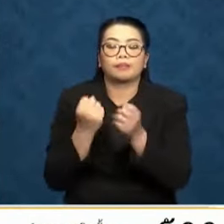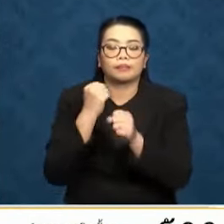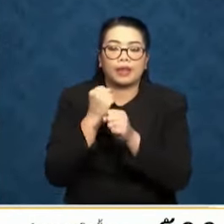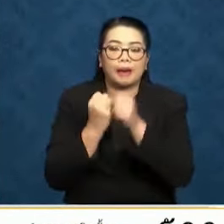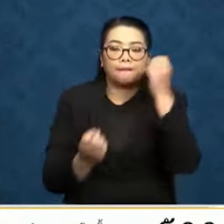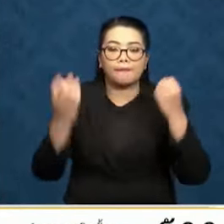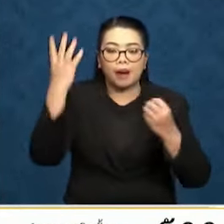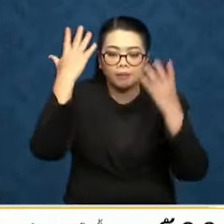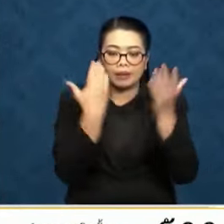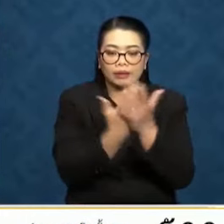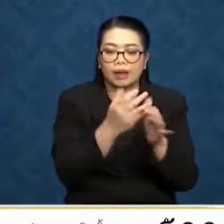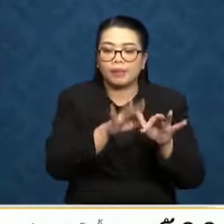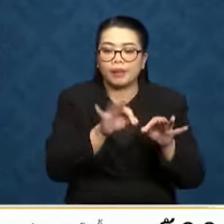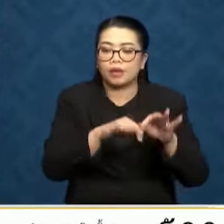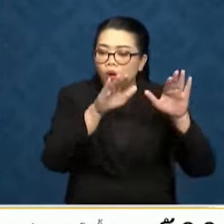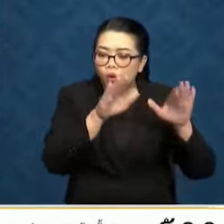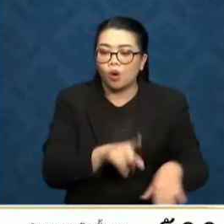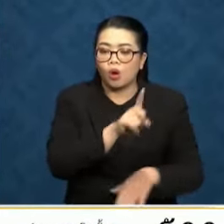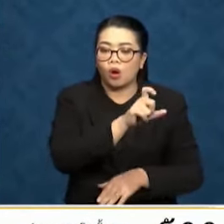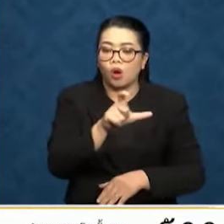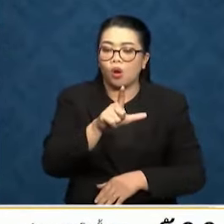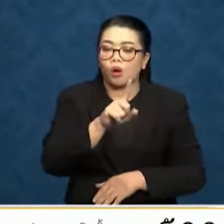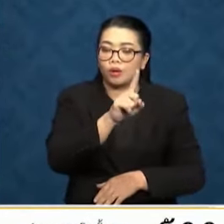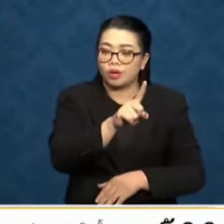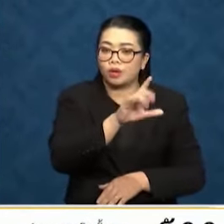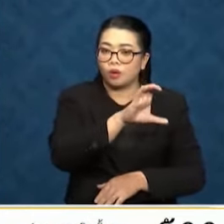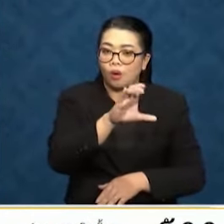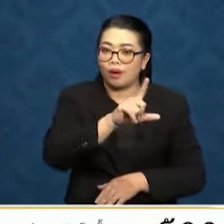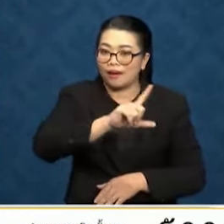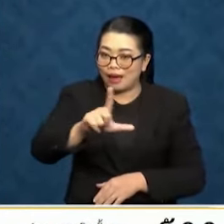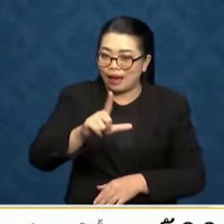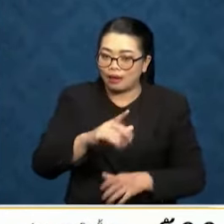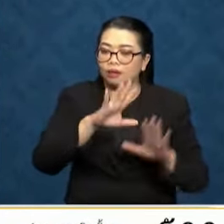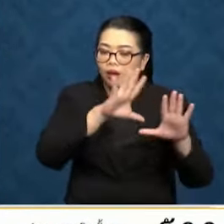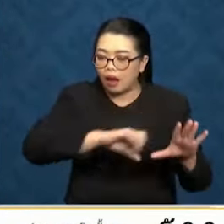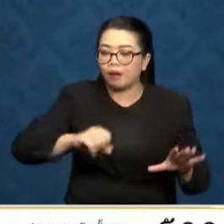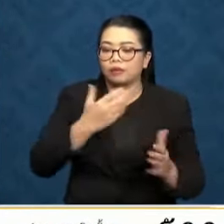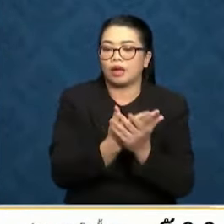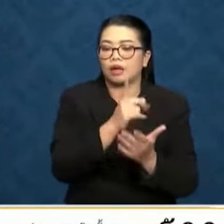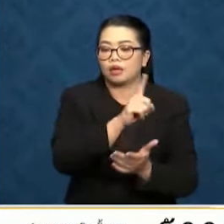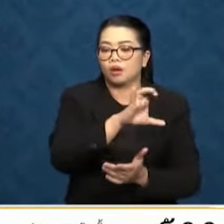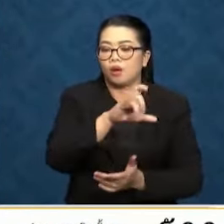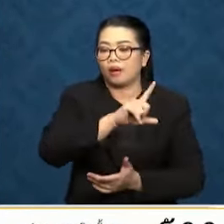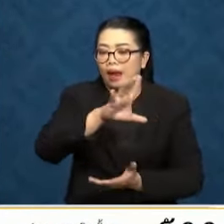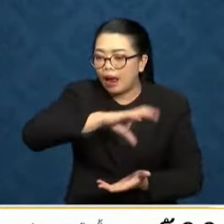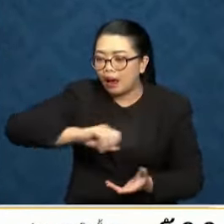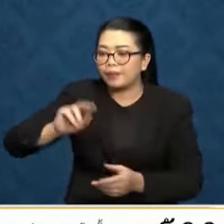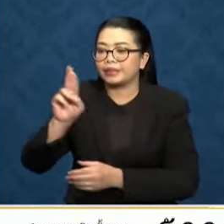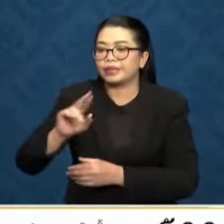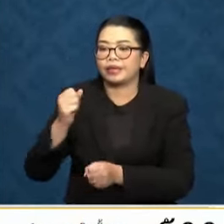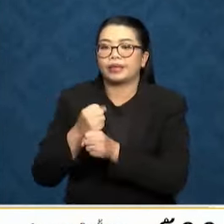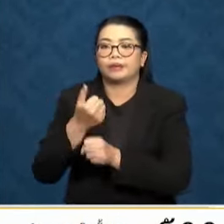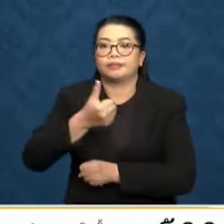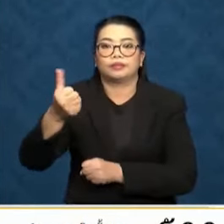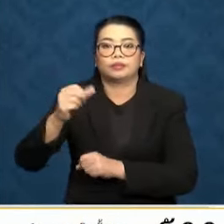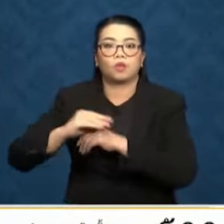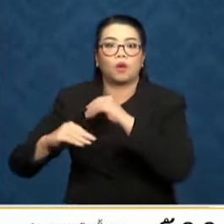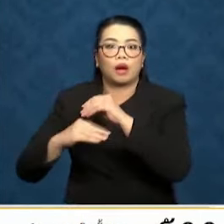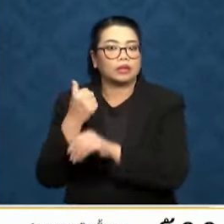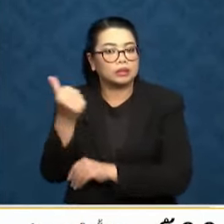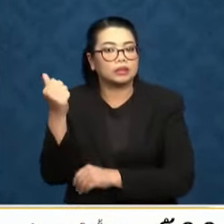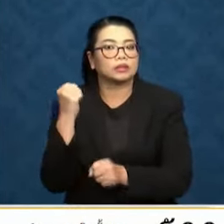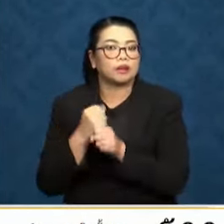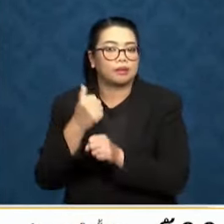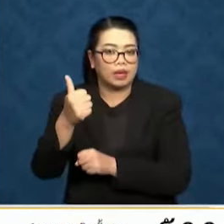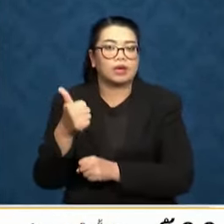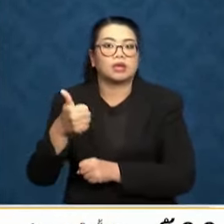นี้เพื่อเอาไปทำภารกิจอื่นที่มันอาจจะสอดคล้องมากกว่าค่ะซึ่งโจทย์ต่อไปของรัฐบาลนะคะที่